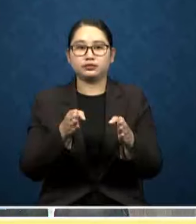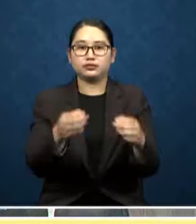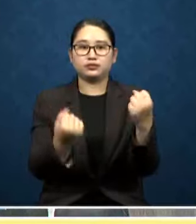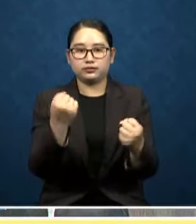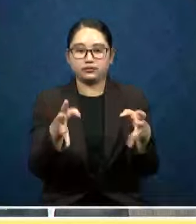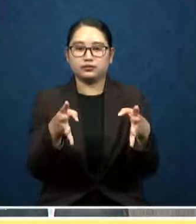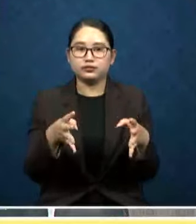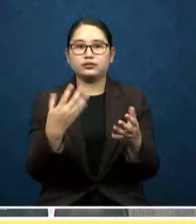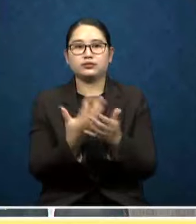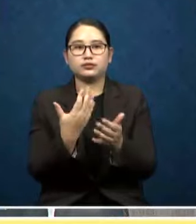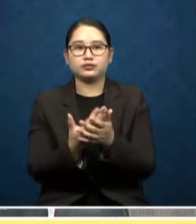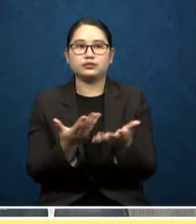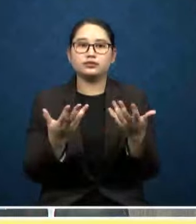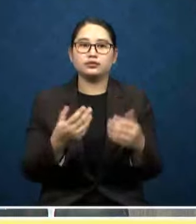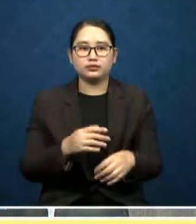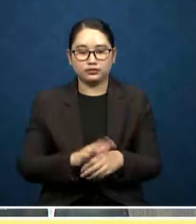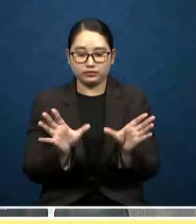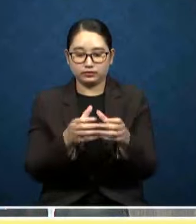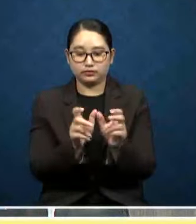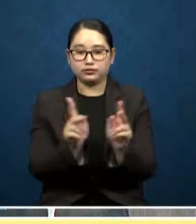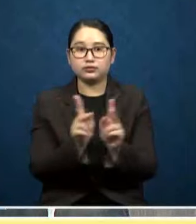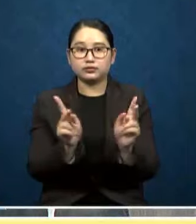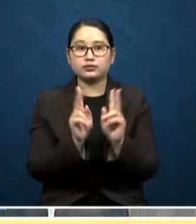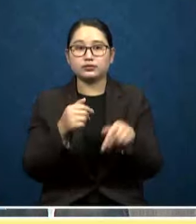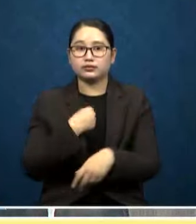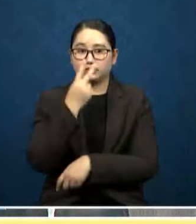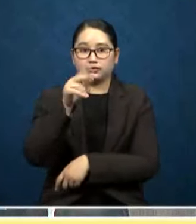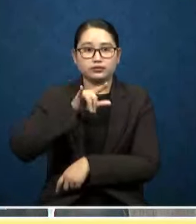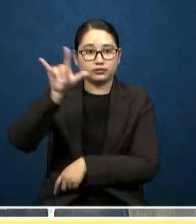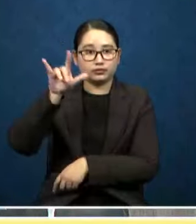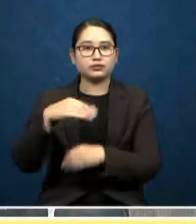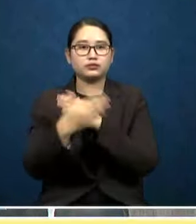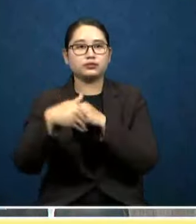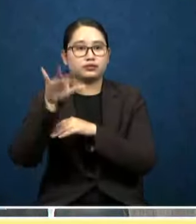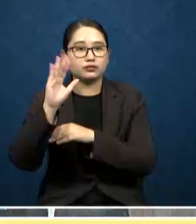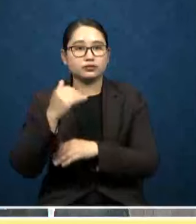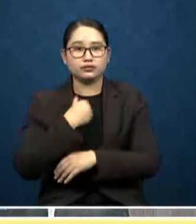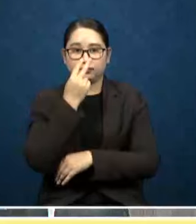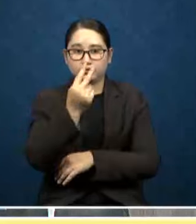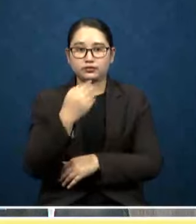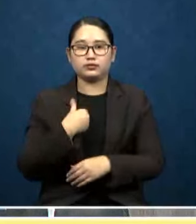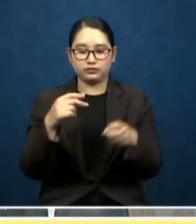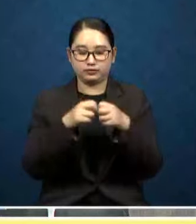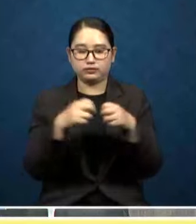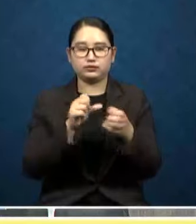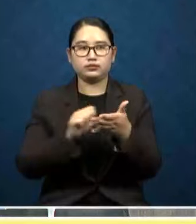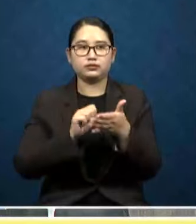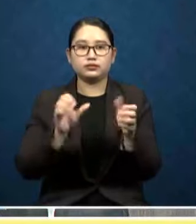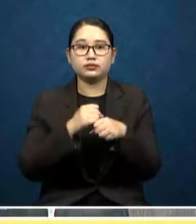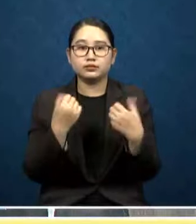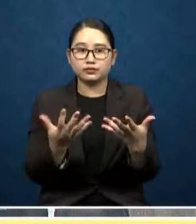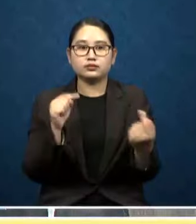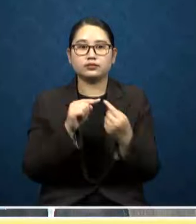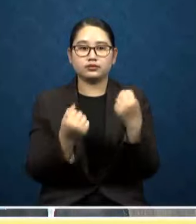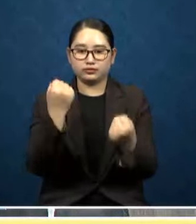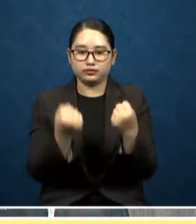นี้มากมายกรรมาธิการเคยไปศึกษาต่างประเทศหรือไม่ว่าเรื่องเนี้ยเาแก้ปัญหาอย่างไรเรื่องลด